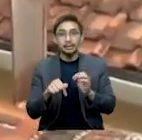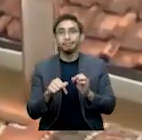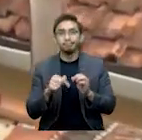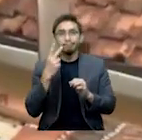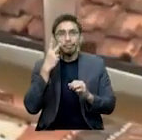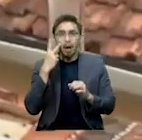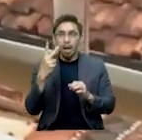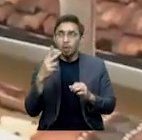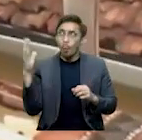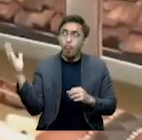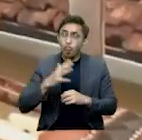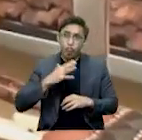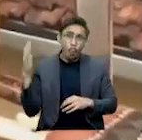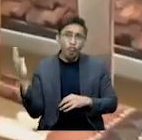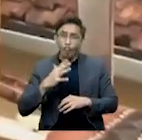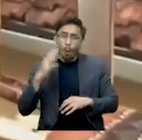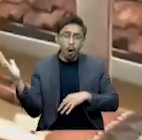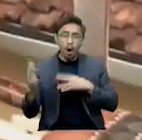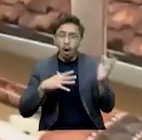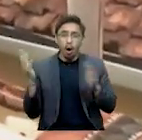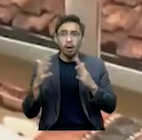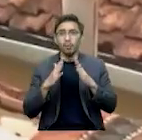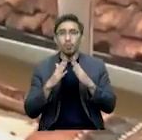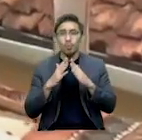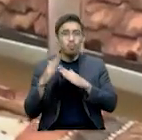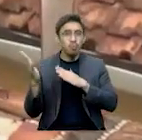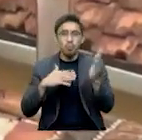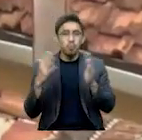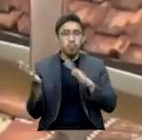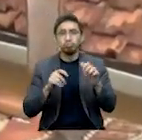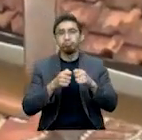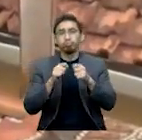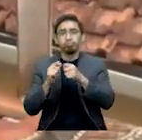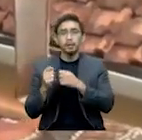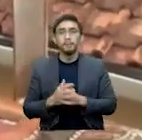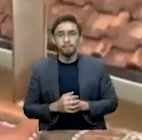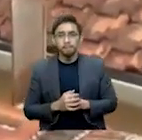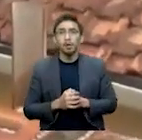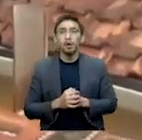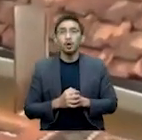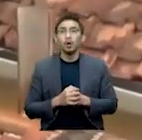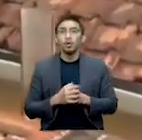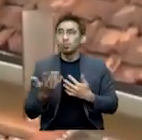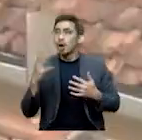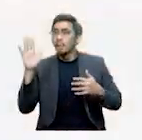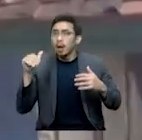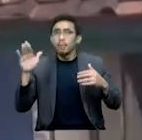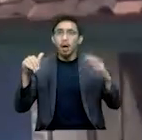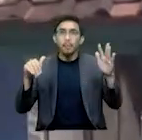Kan lihatnya dari jendela ini. Ini cucu juga ke sana, dipanggil. Sini, udah kelihatan itu terbang ke